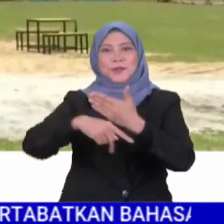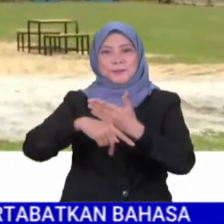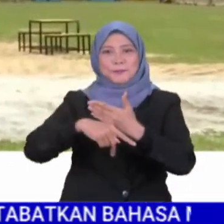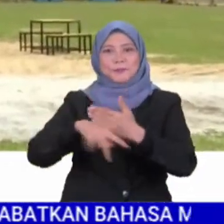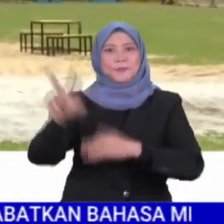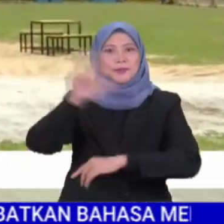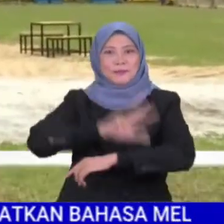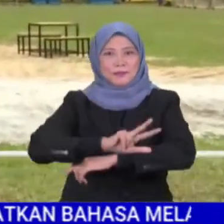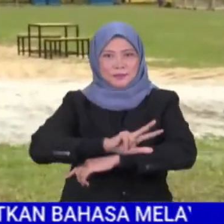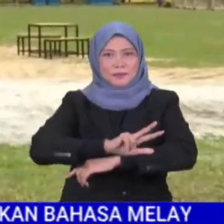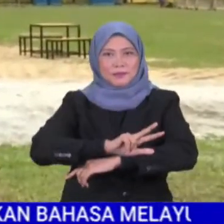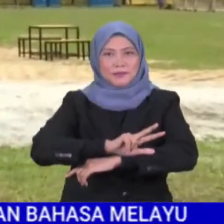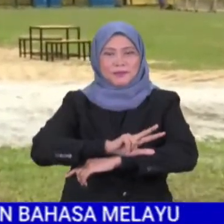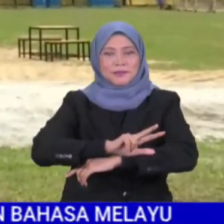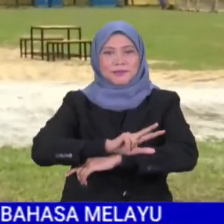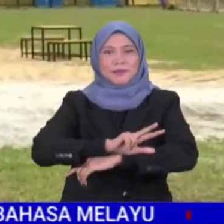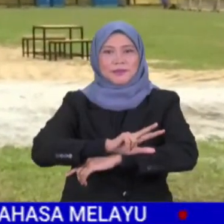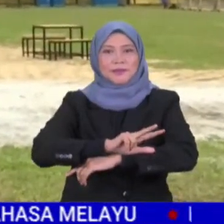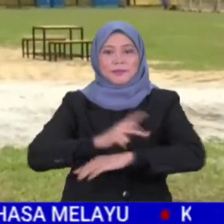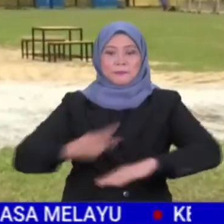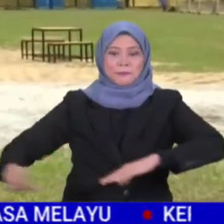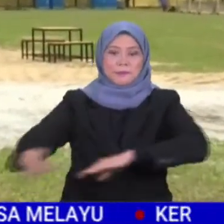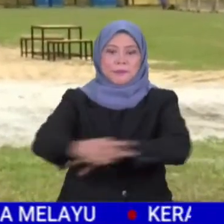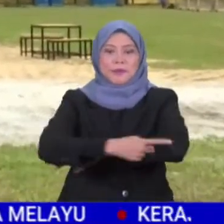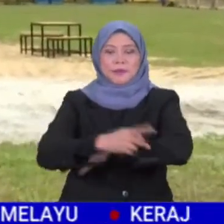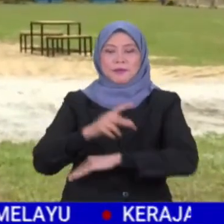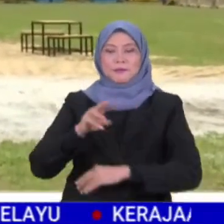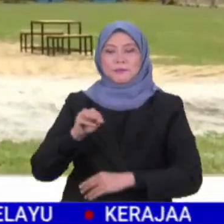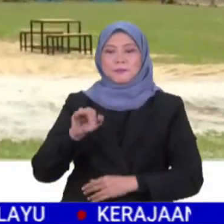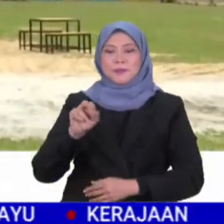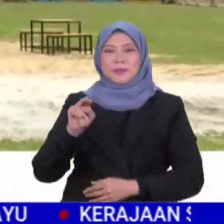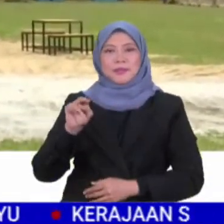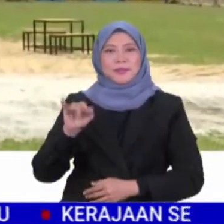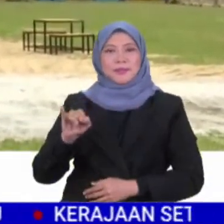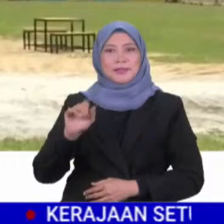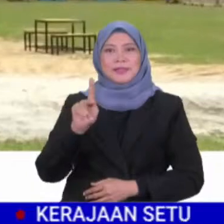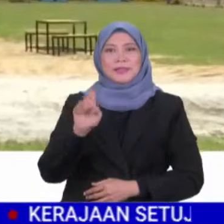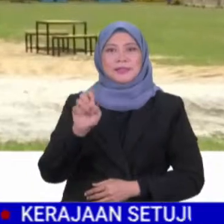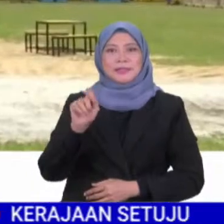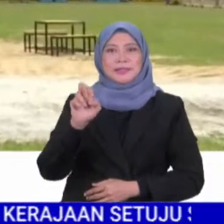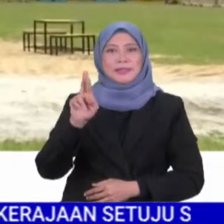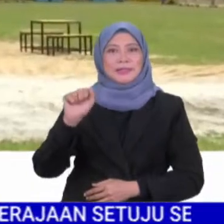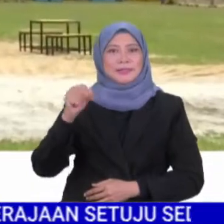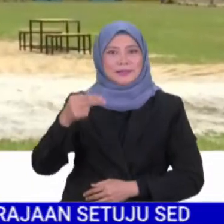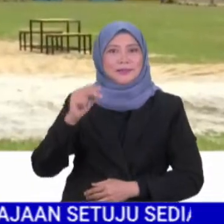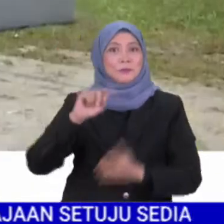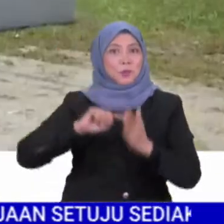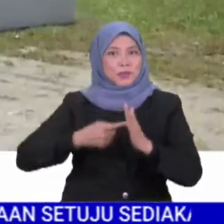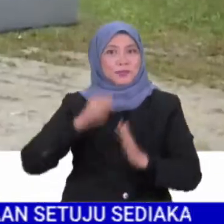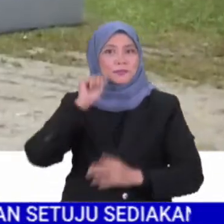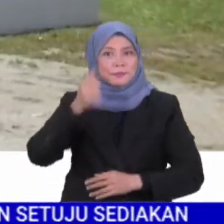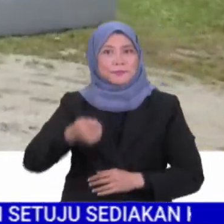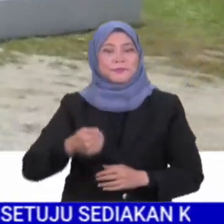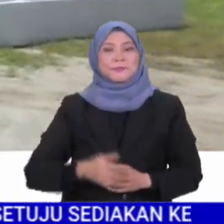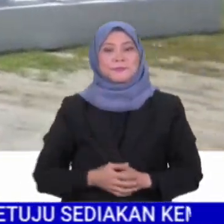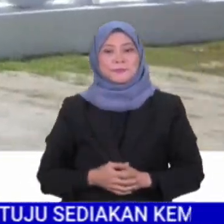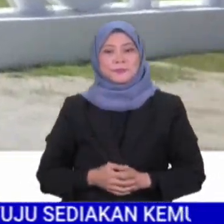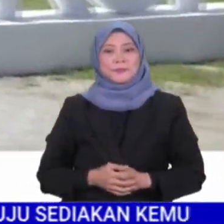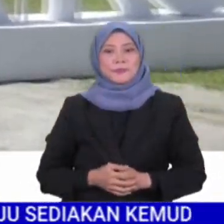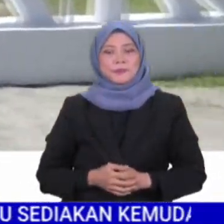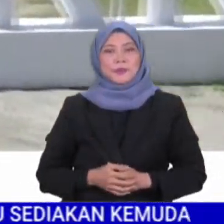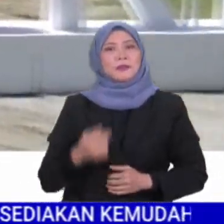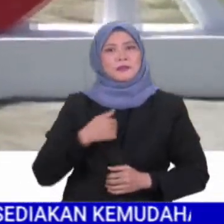program 3 hari di Padang Mini Stadium Ketere ini yang akan bermula esok. Dan untuk